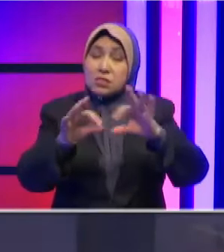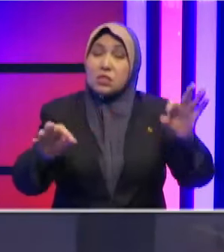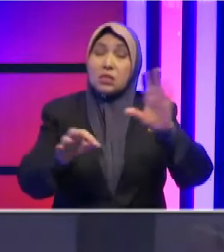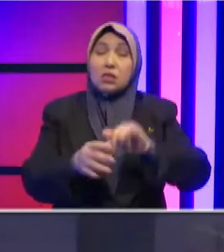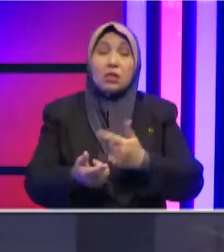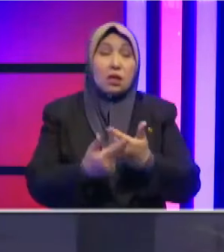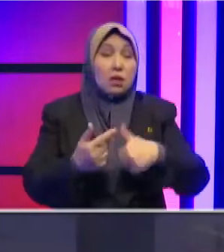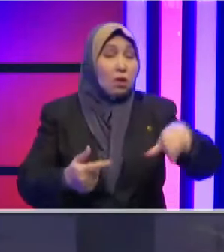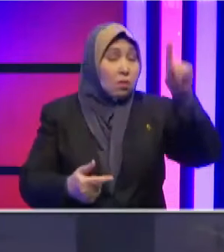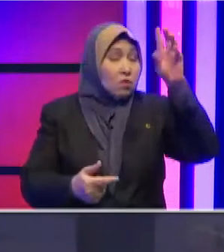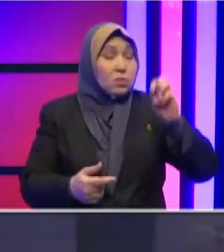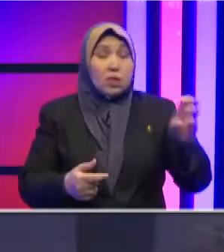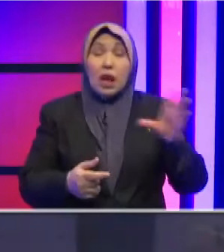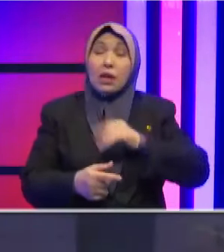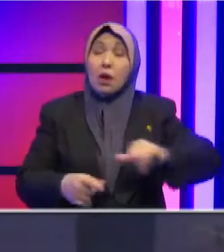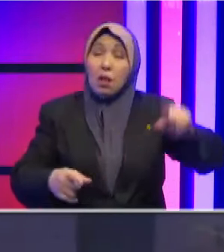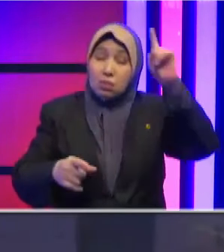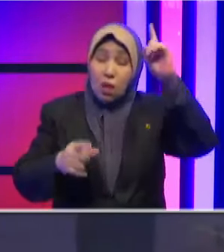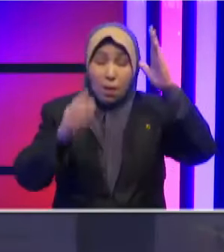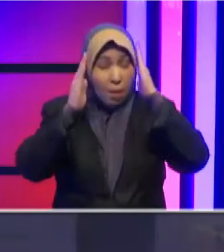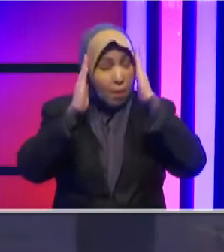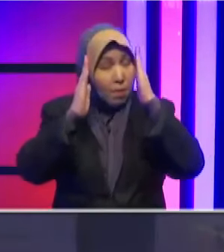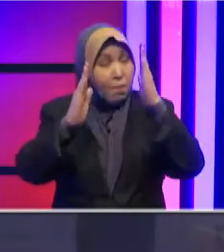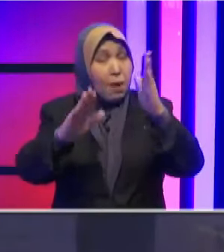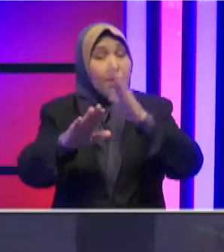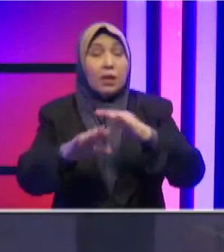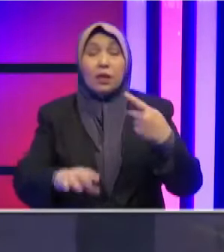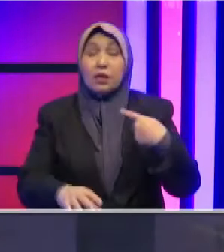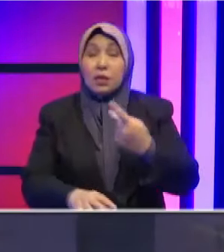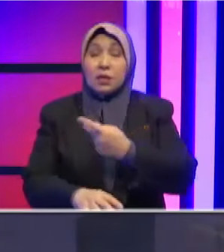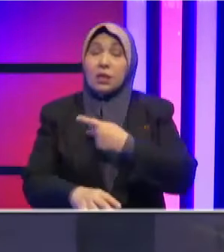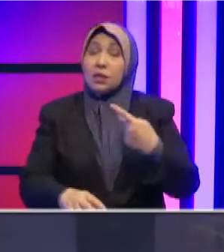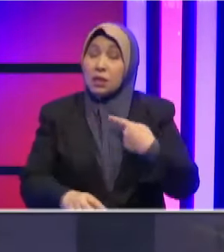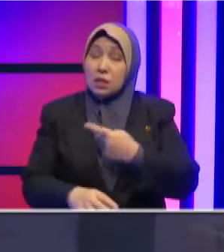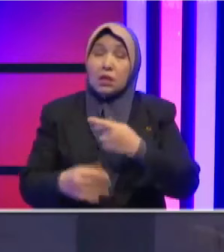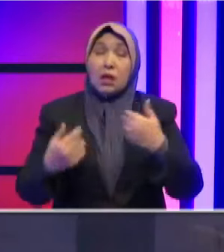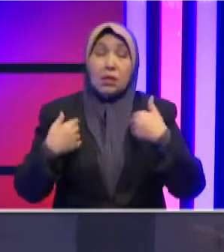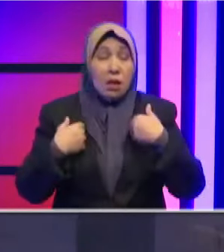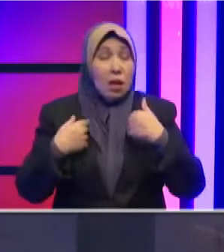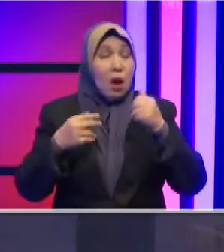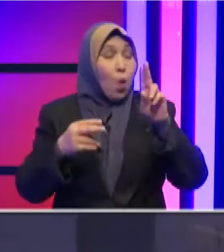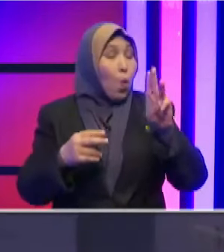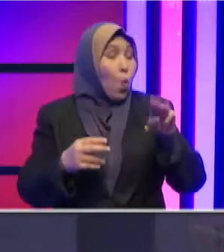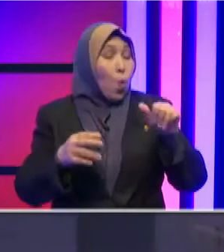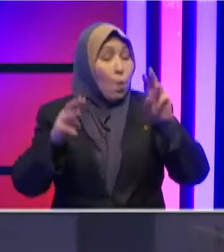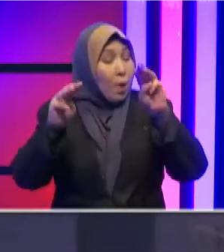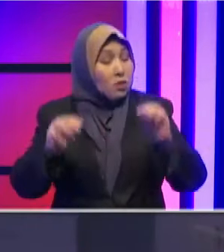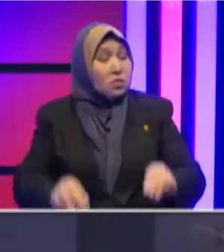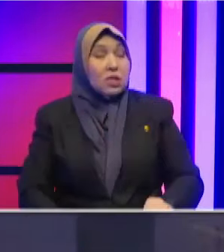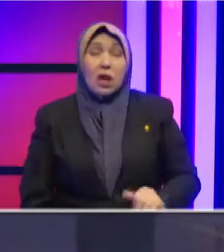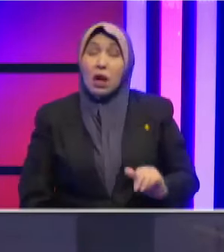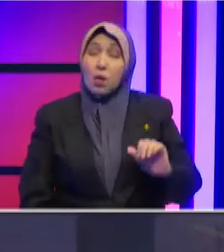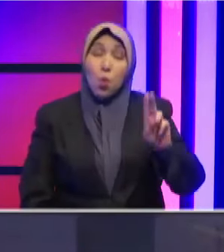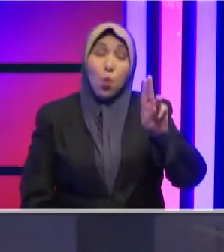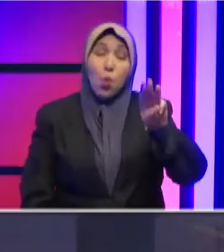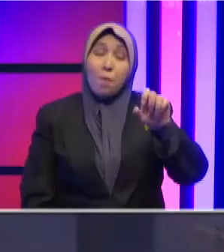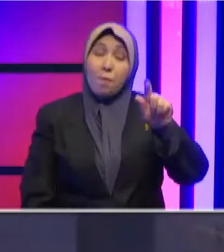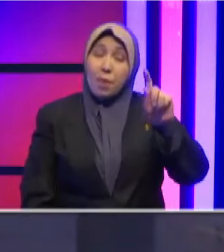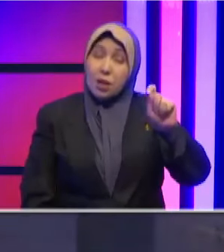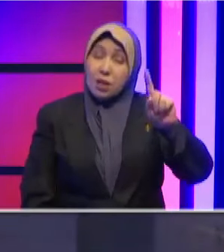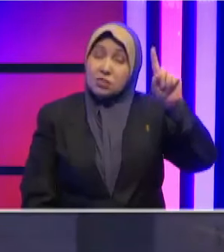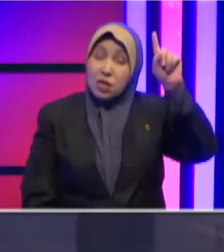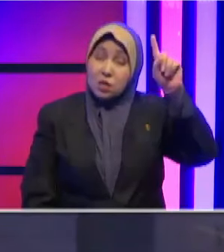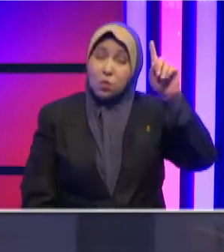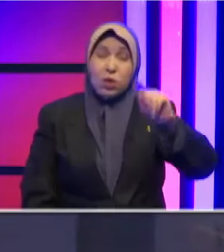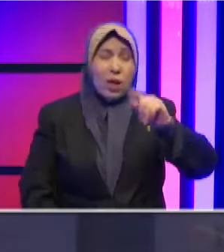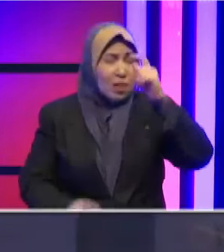dan Allah subhanahuwata'ala menekankan kepada kita kita adalah sukses sebagai Ummat yang satu Ummat yang mentauhidkan Allah